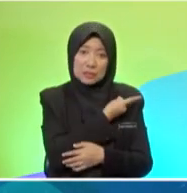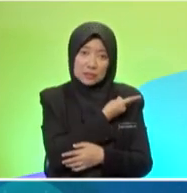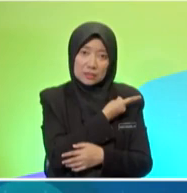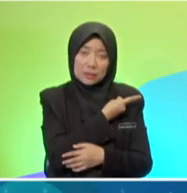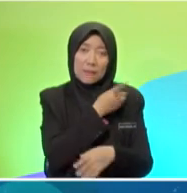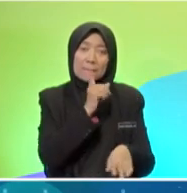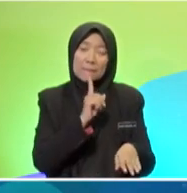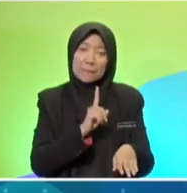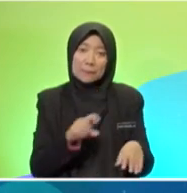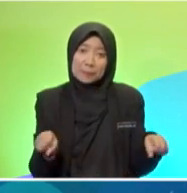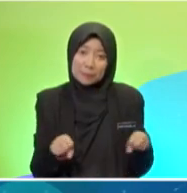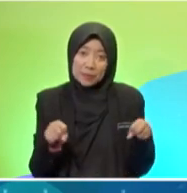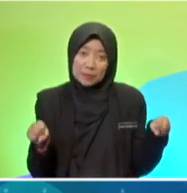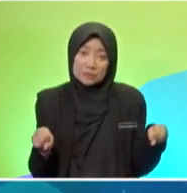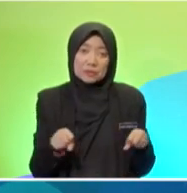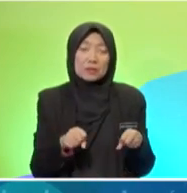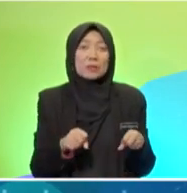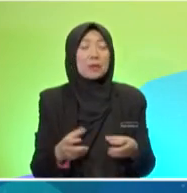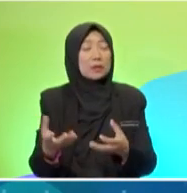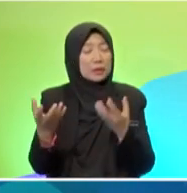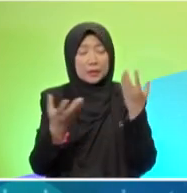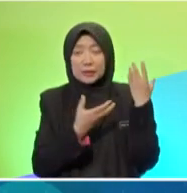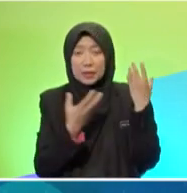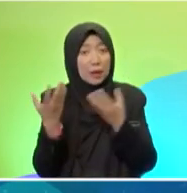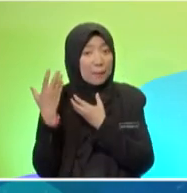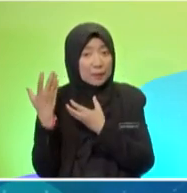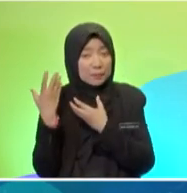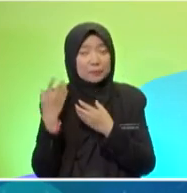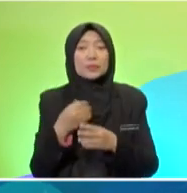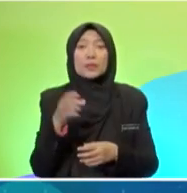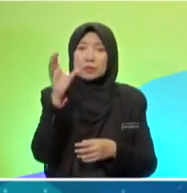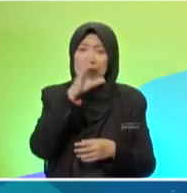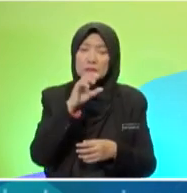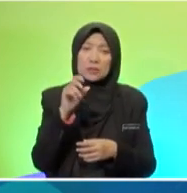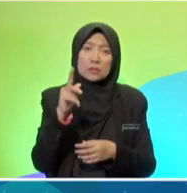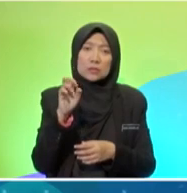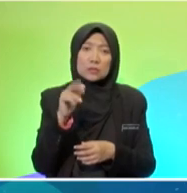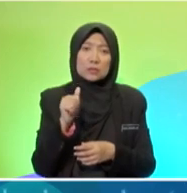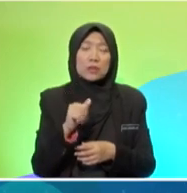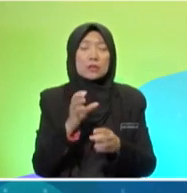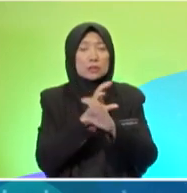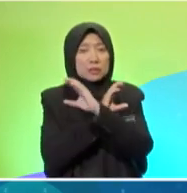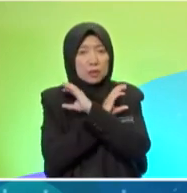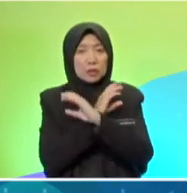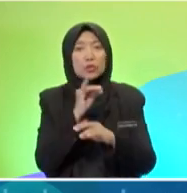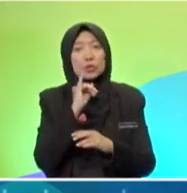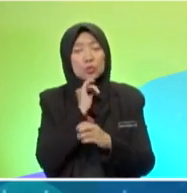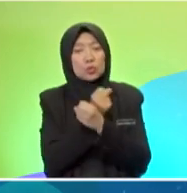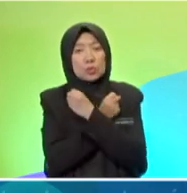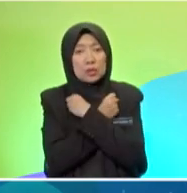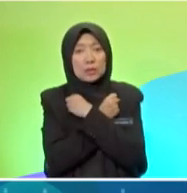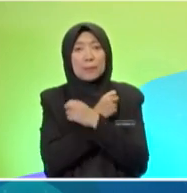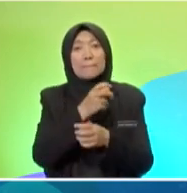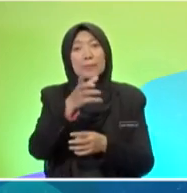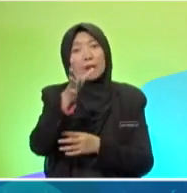masak lemak dengan kelapa-kelapa dicari oleh sang kere cintai Ibu sayangi baper